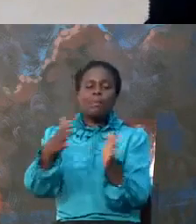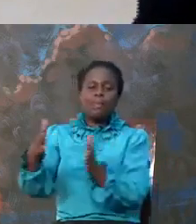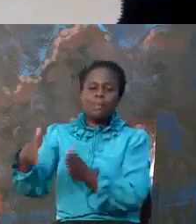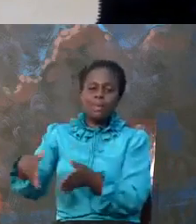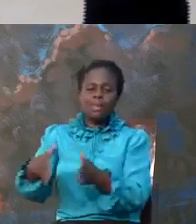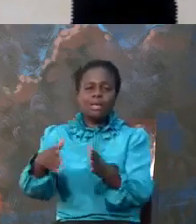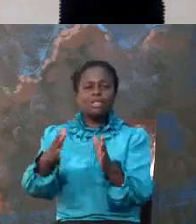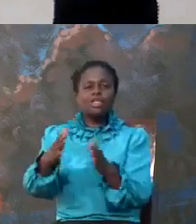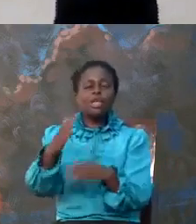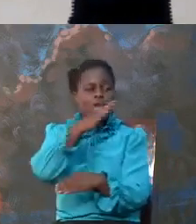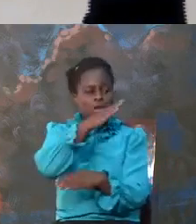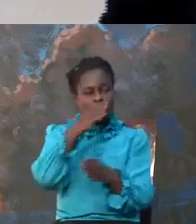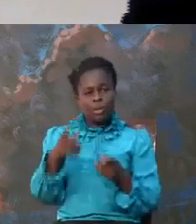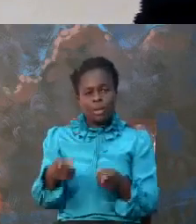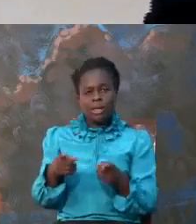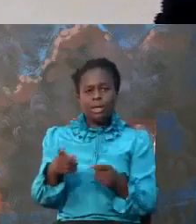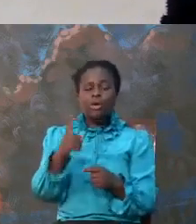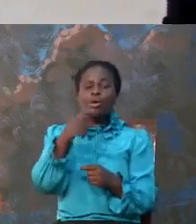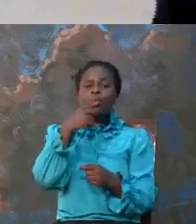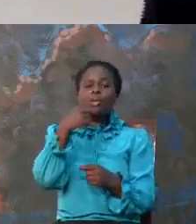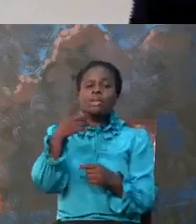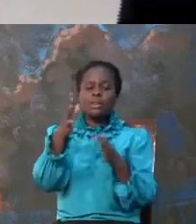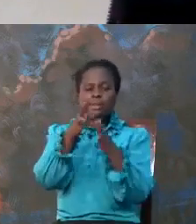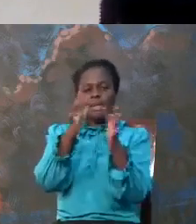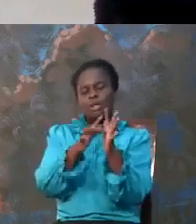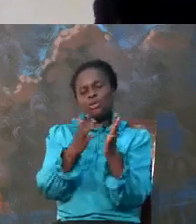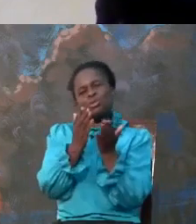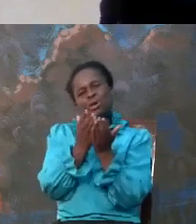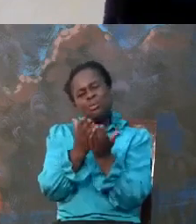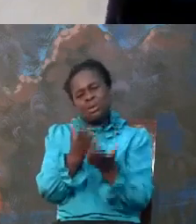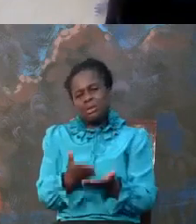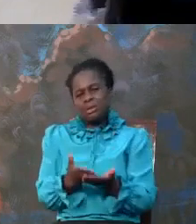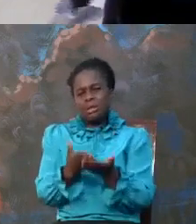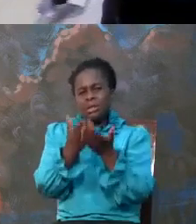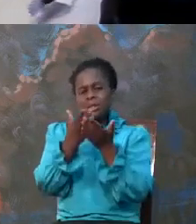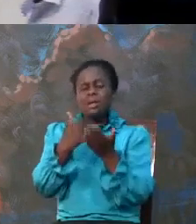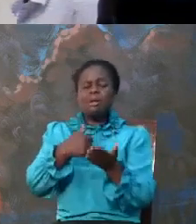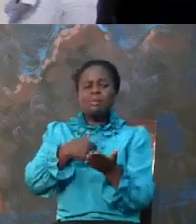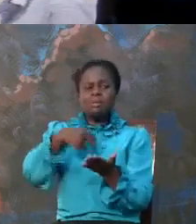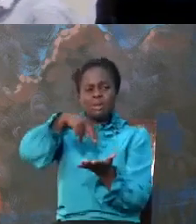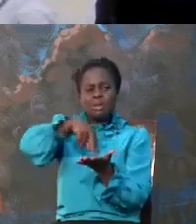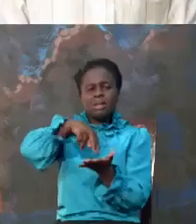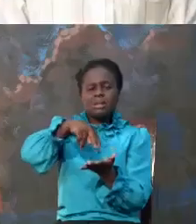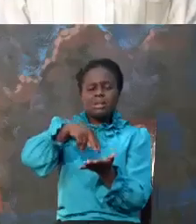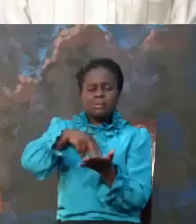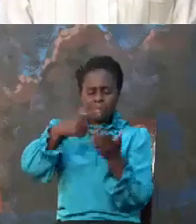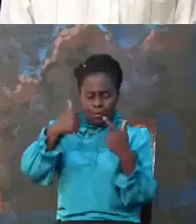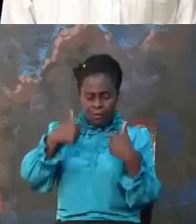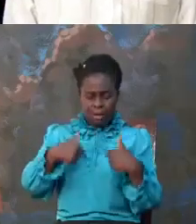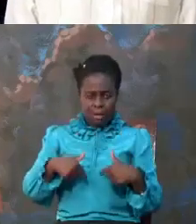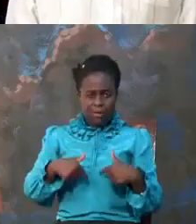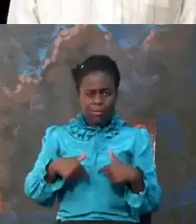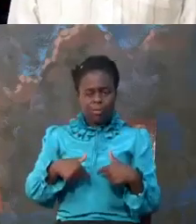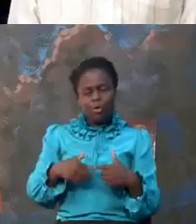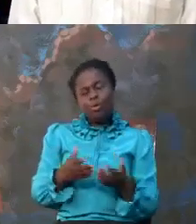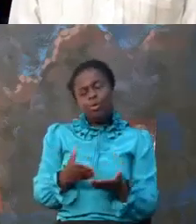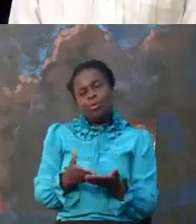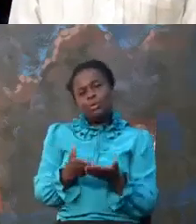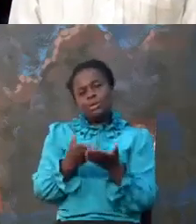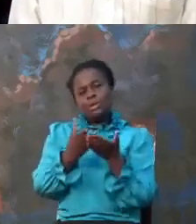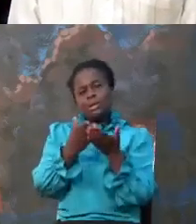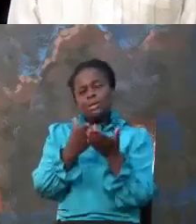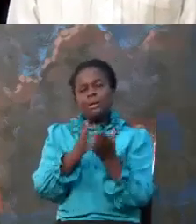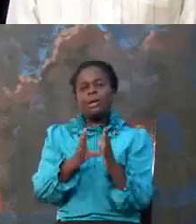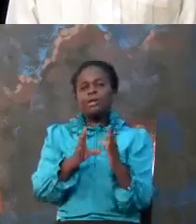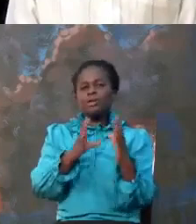mikutano hii jioni ya leo, unasema Yesu nisaidie, ninasimama kama nilivyo, chukua na nami, chukuana